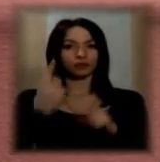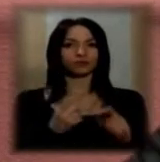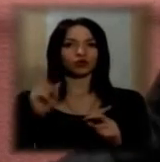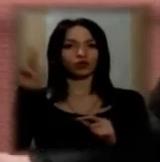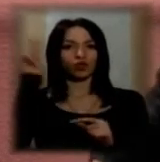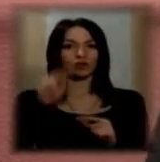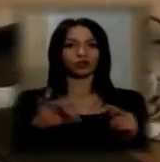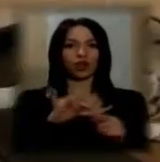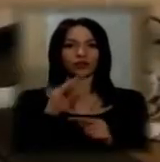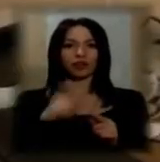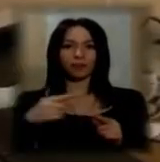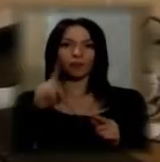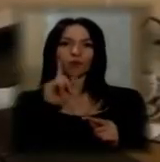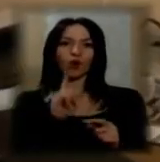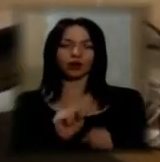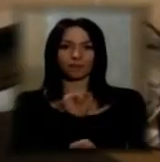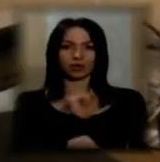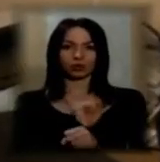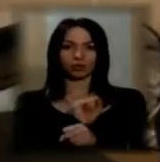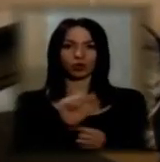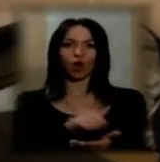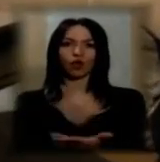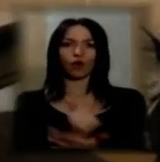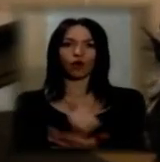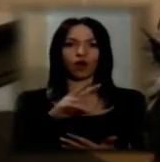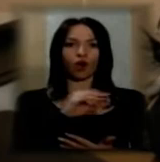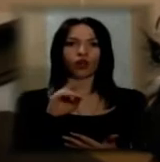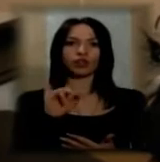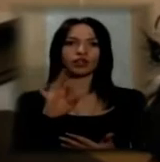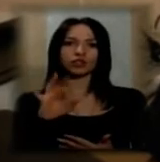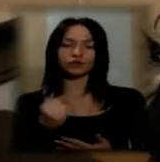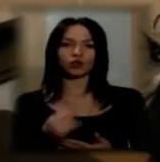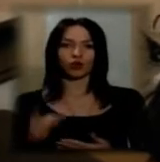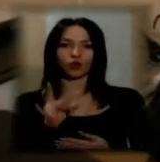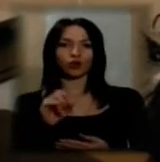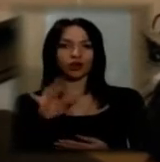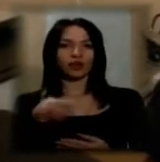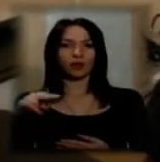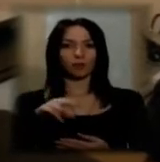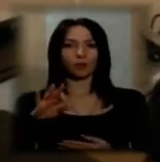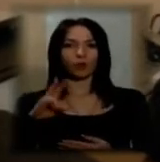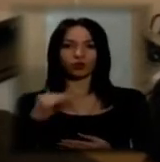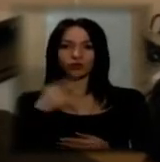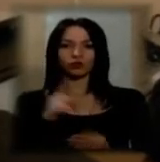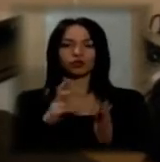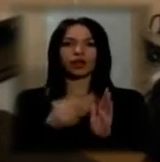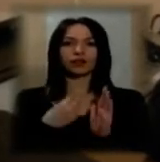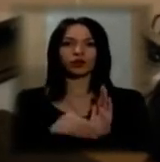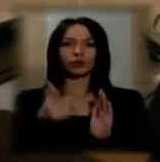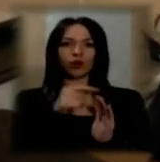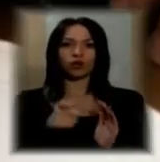що призупинено. Голова Олешківської районної ради Павло Потоцький говорить, що на закупівлю газу з районного бюджету пішло більше